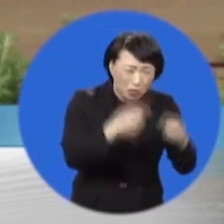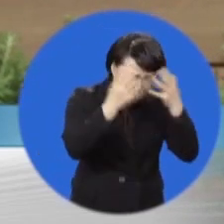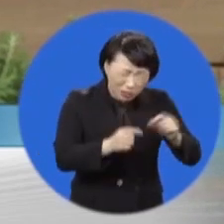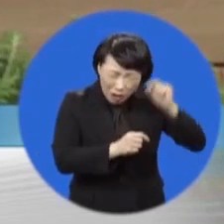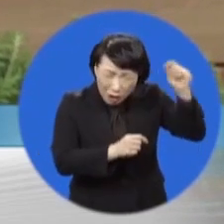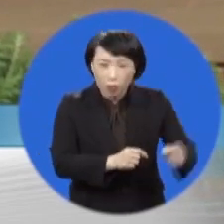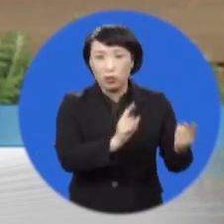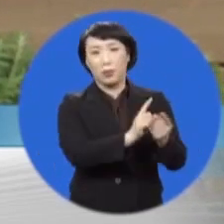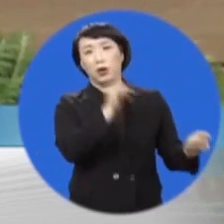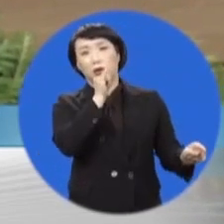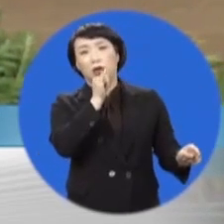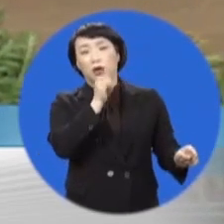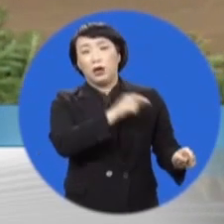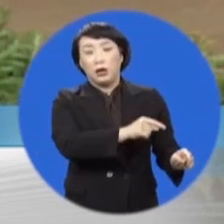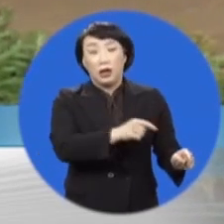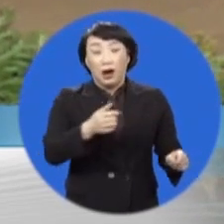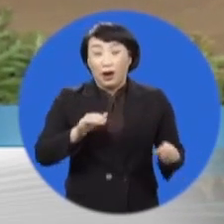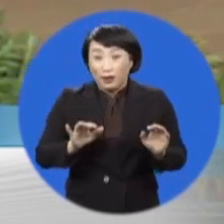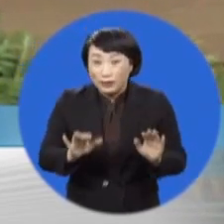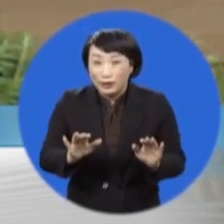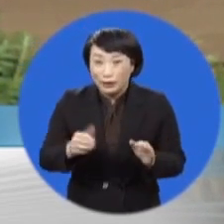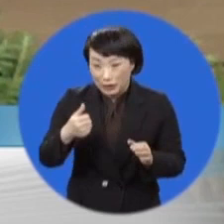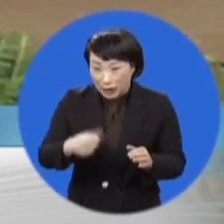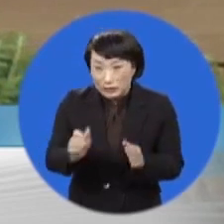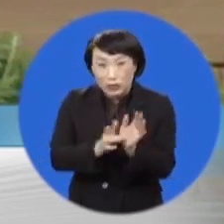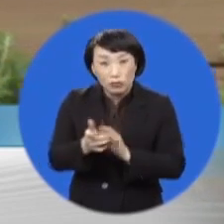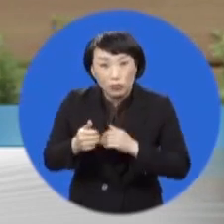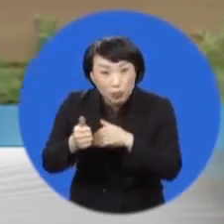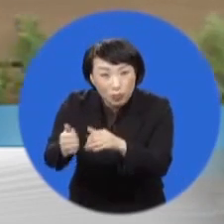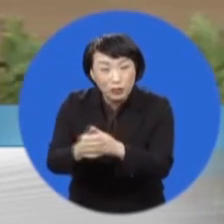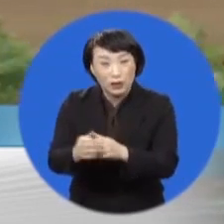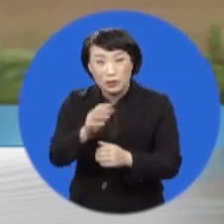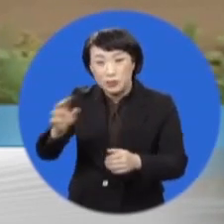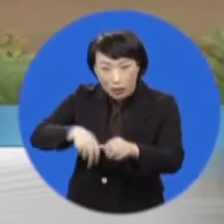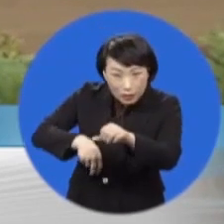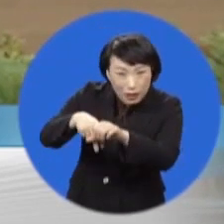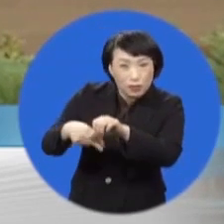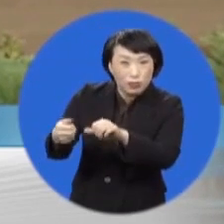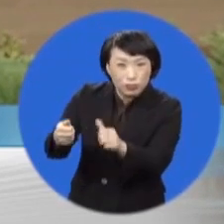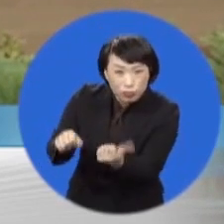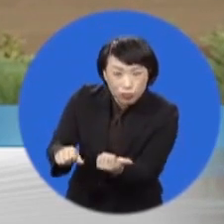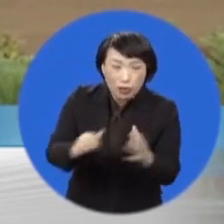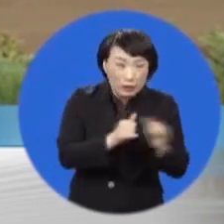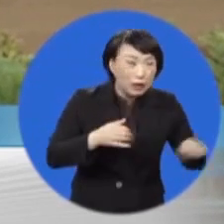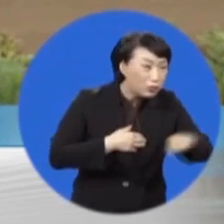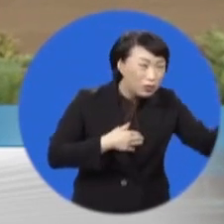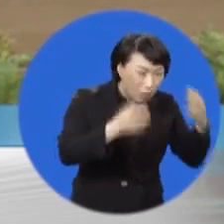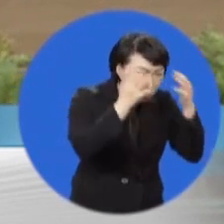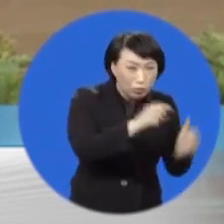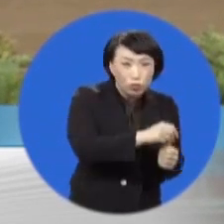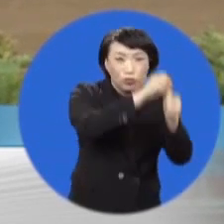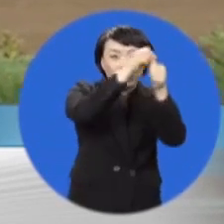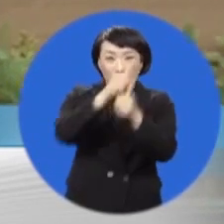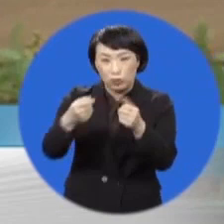그럼 이런 아 2롤 줘서 이런 고풍 당하는 인간을 생기겠다